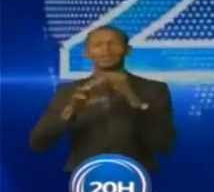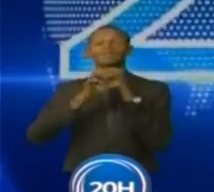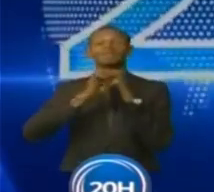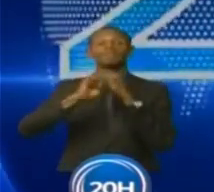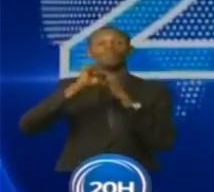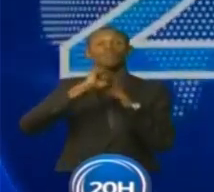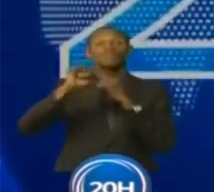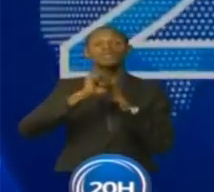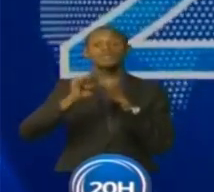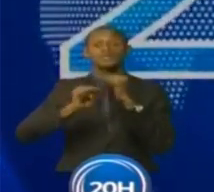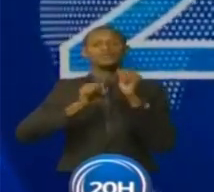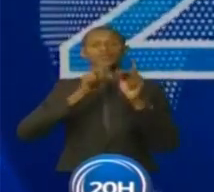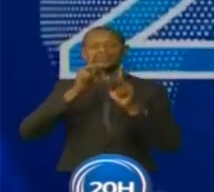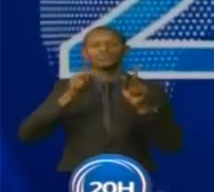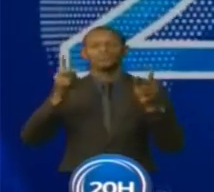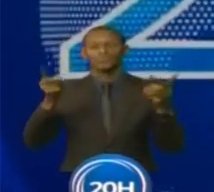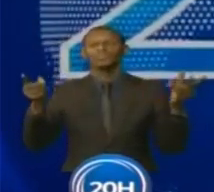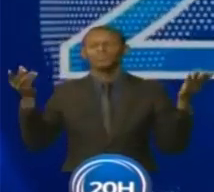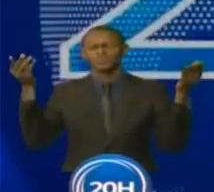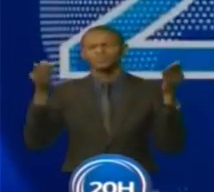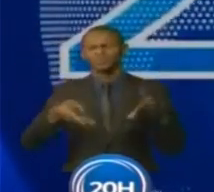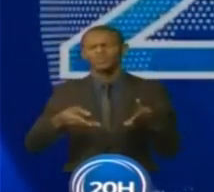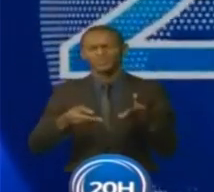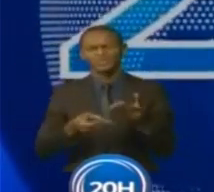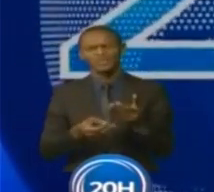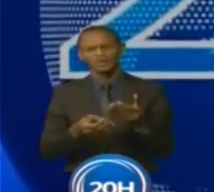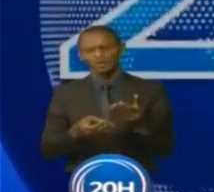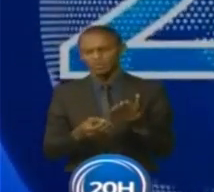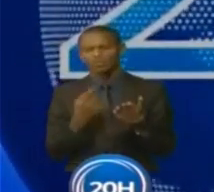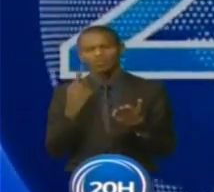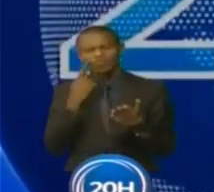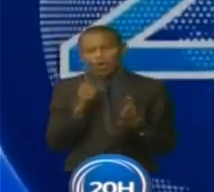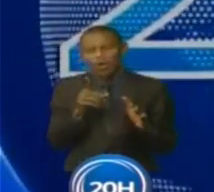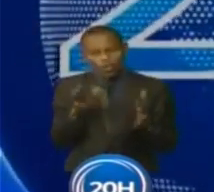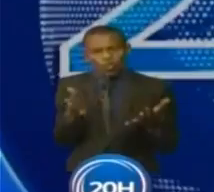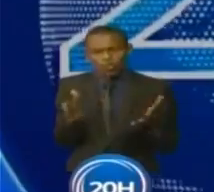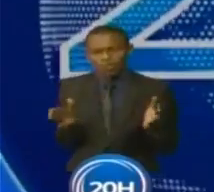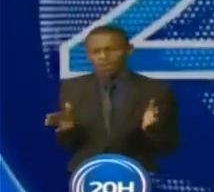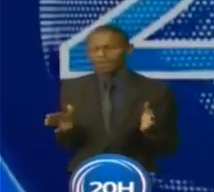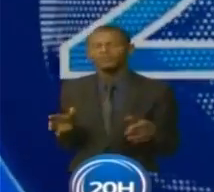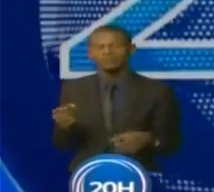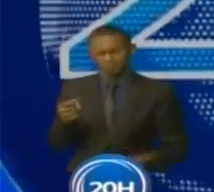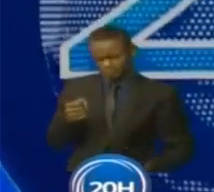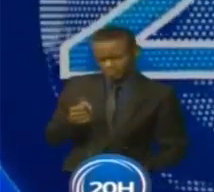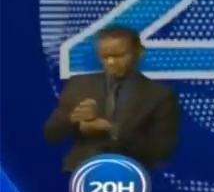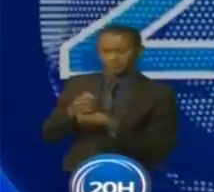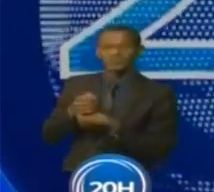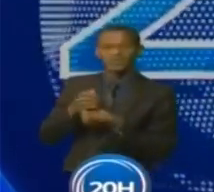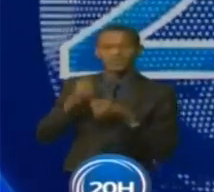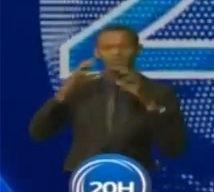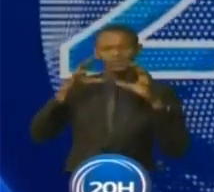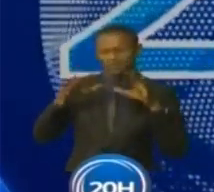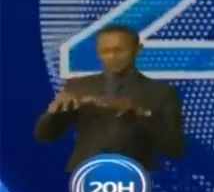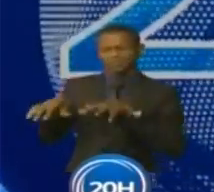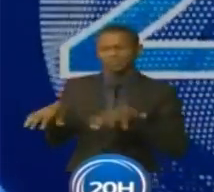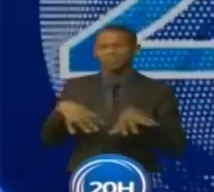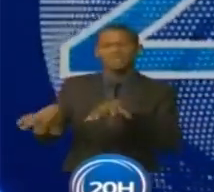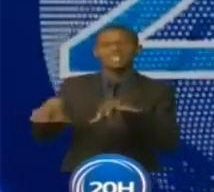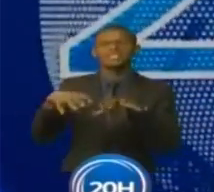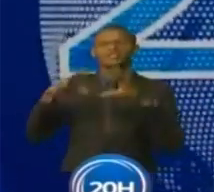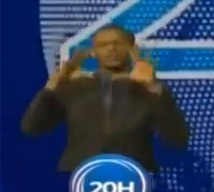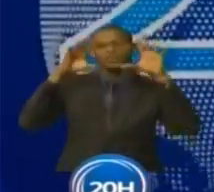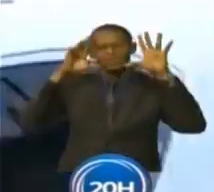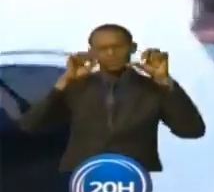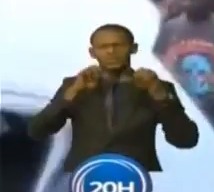pour soutenir les actions du président de la République, ainsi que candidat président de la NOGECO, Yvette